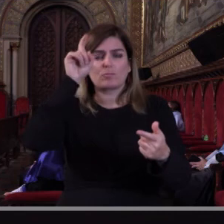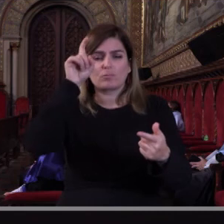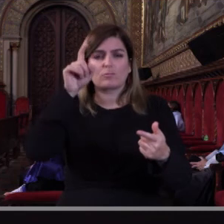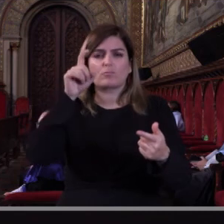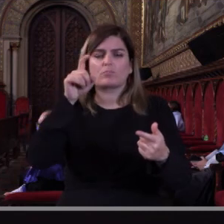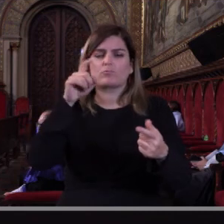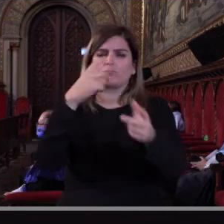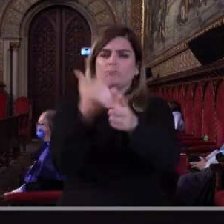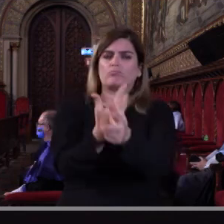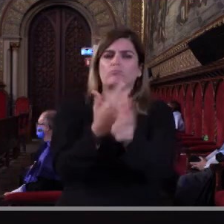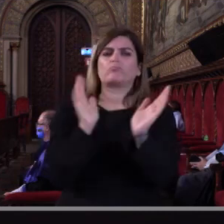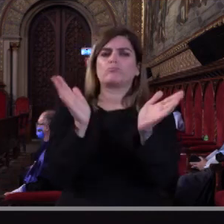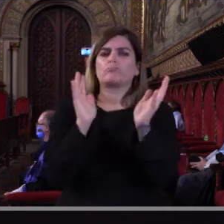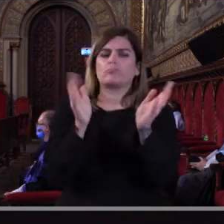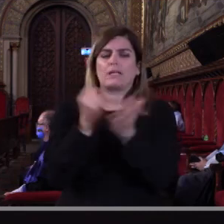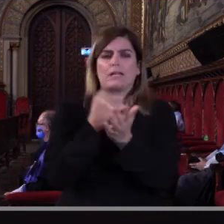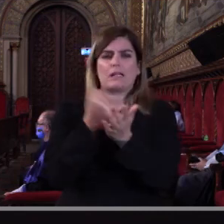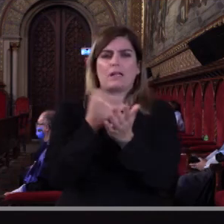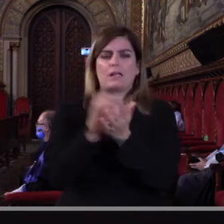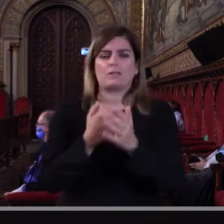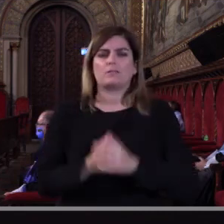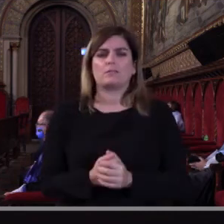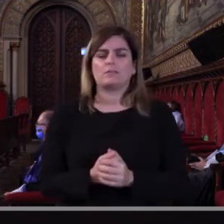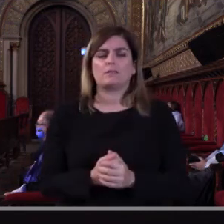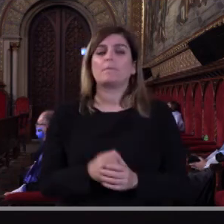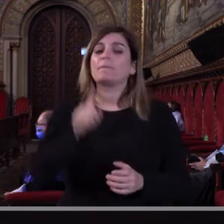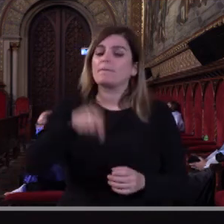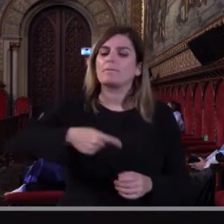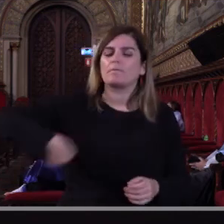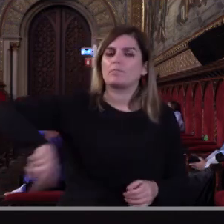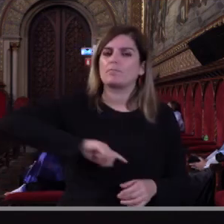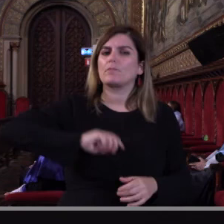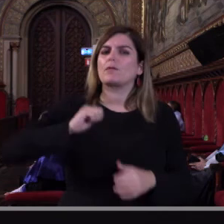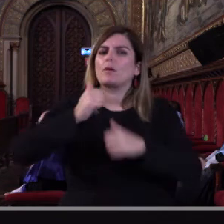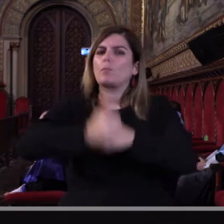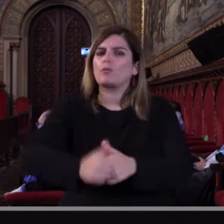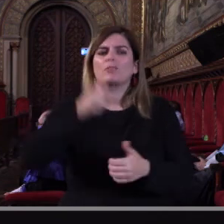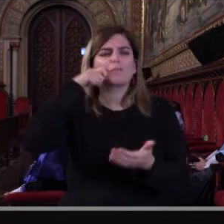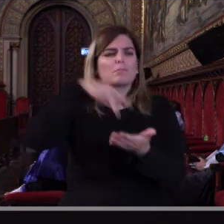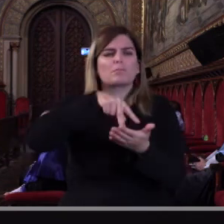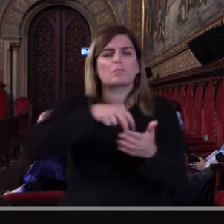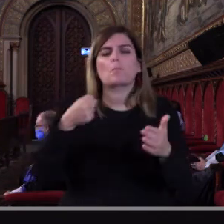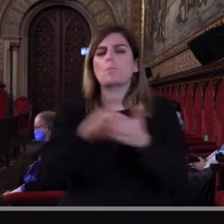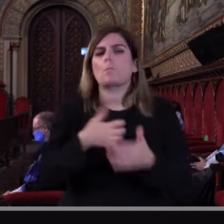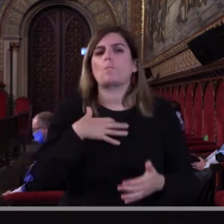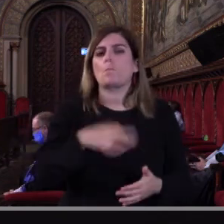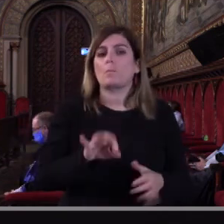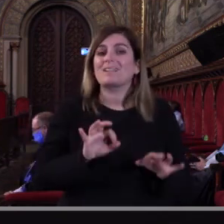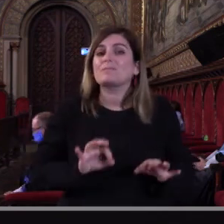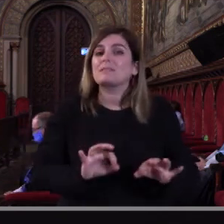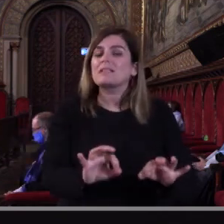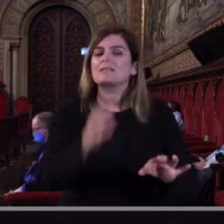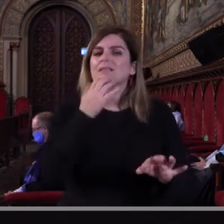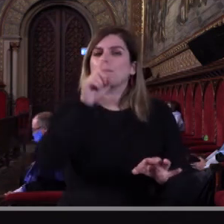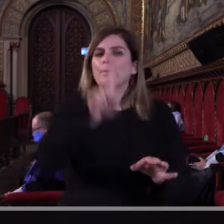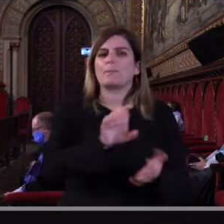docència en línia. També hem insistit a apostar per la màxima presencialitat possible, especialment amb els estudiants de primer